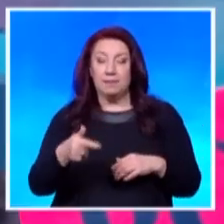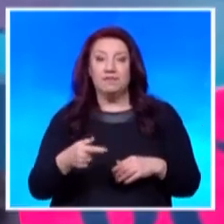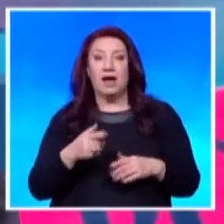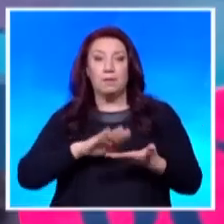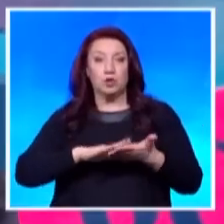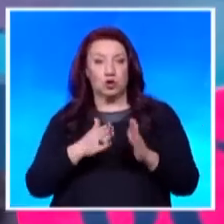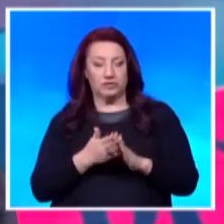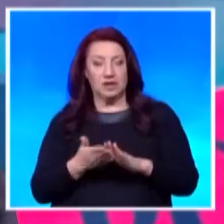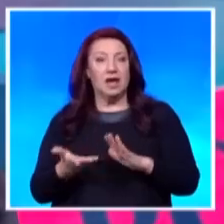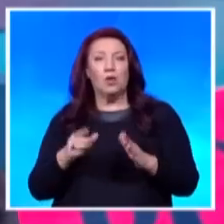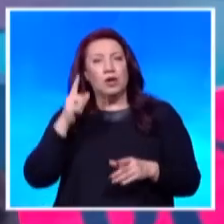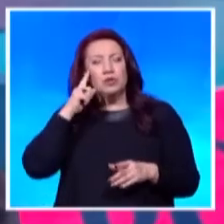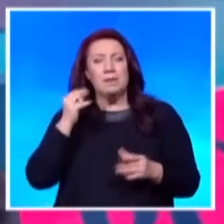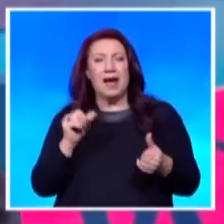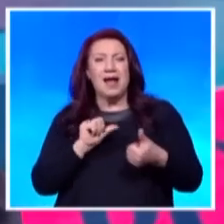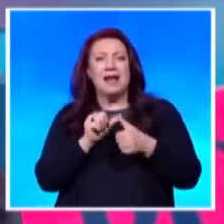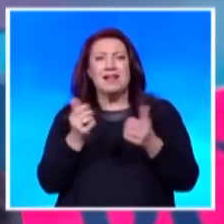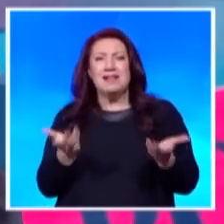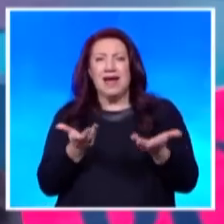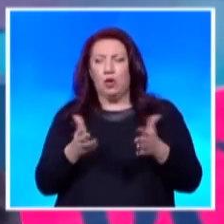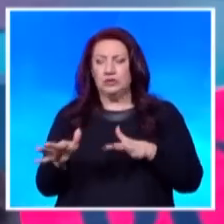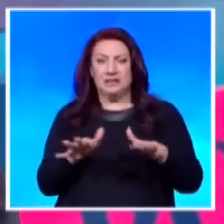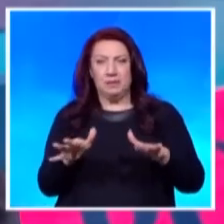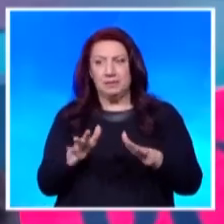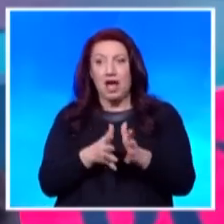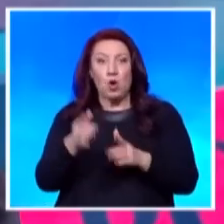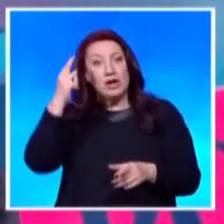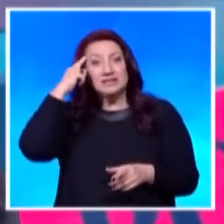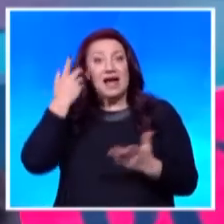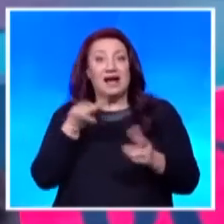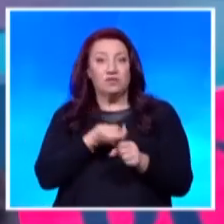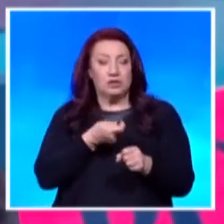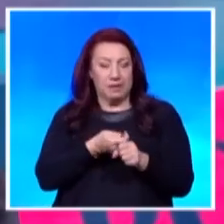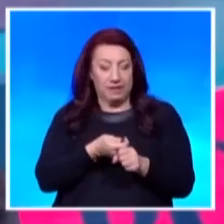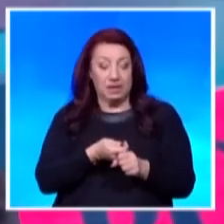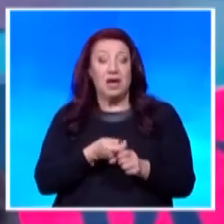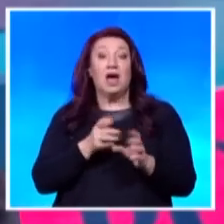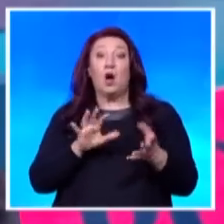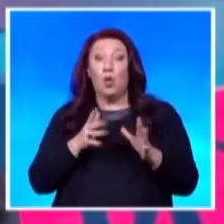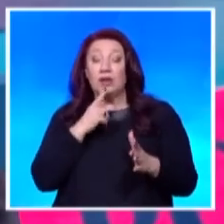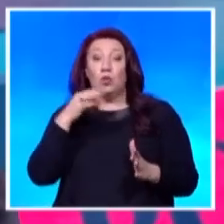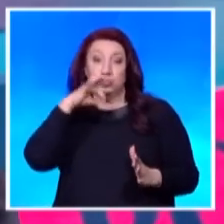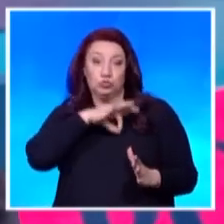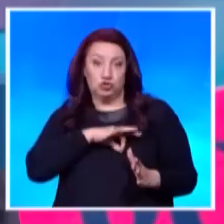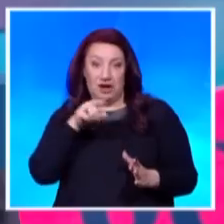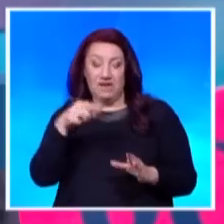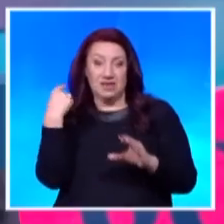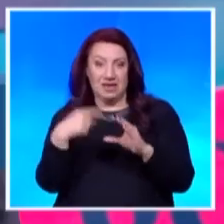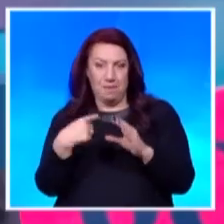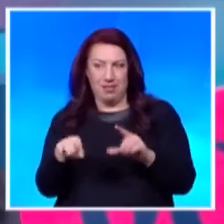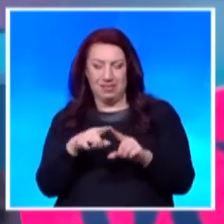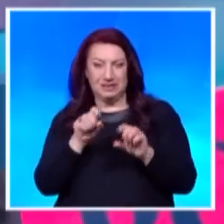земетръс, вие знаете как да реагирате. Когато получите такова съобщение, би трябвало да го разпознаете. Защото тези